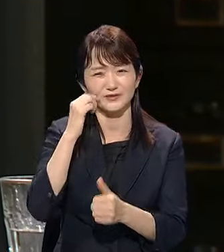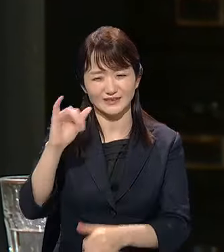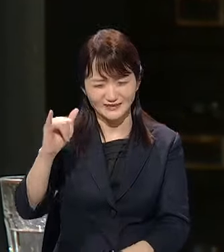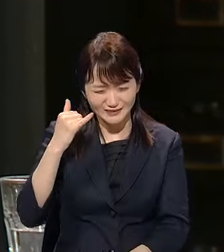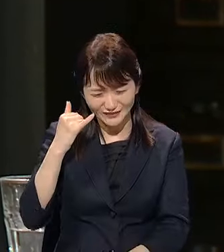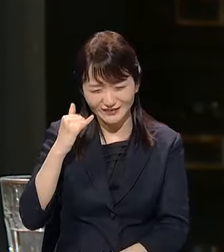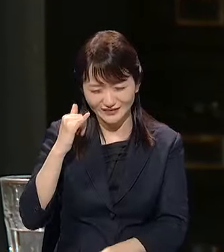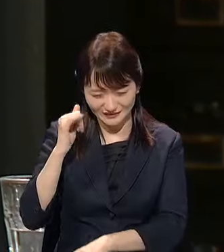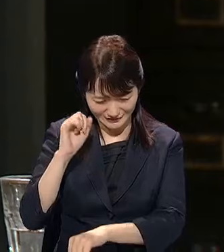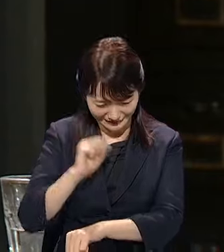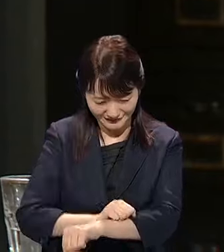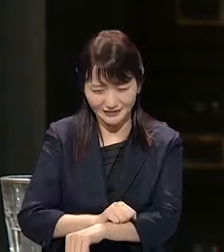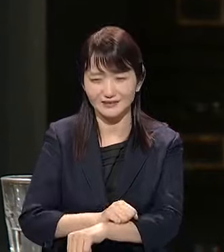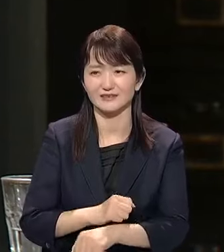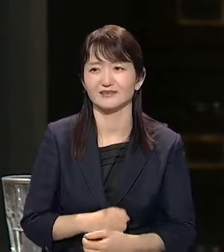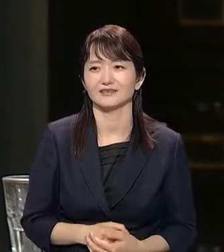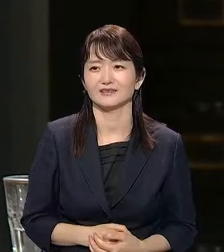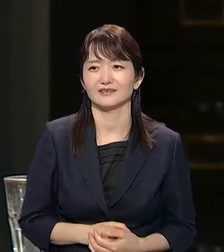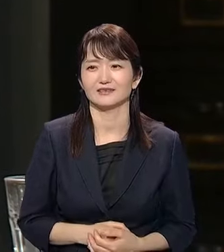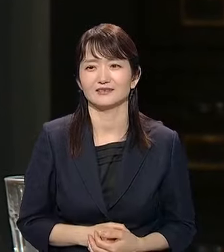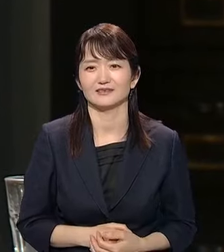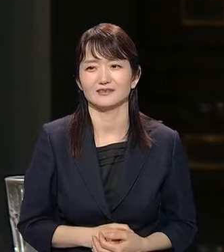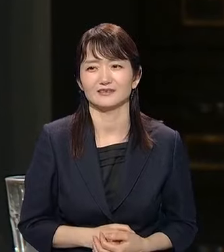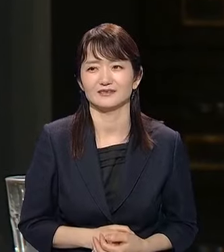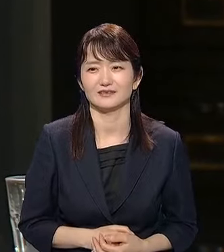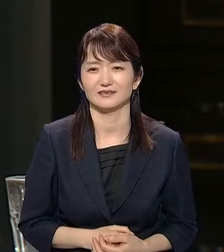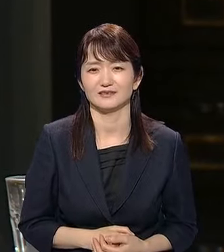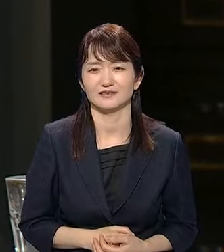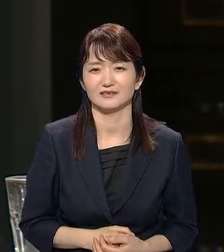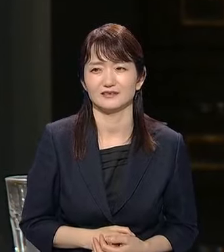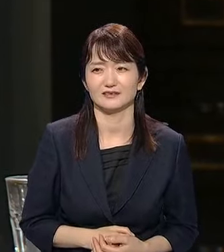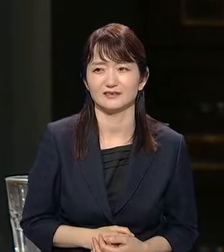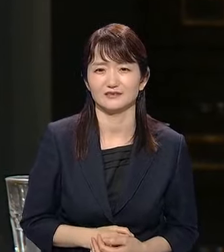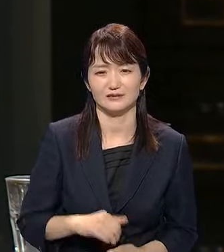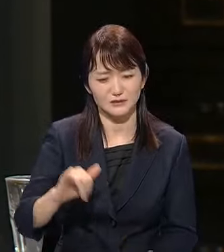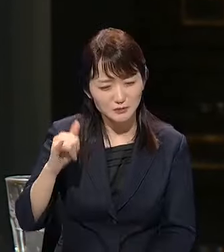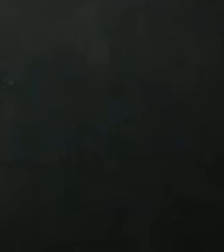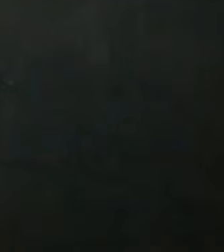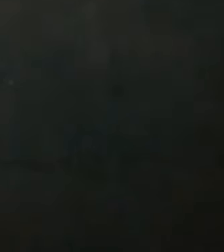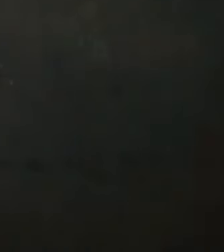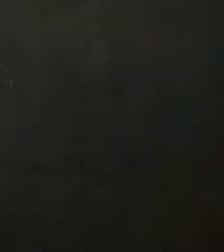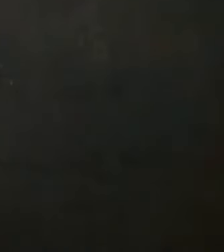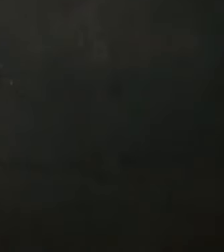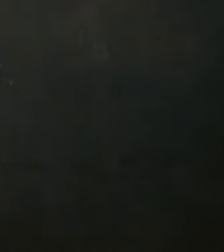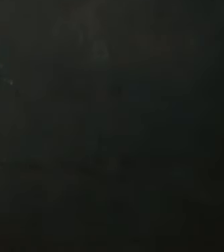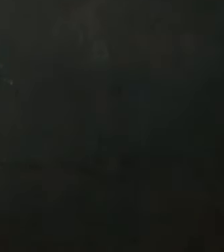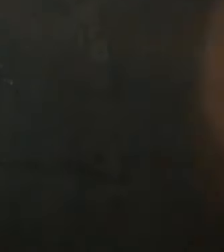어, 진짜 어떻게 거는 족족 그렇게 전화는 또 그렇게 받으셔.